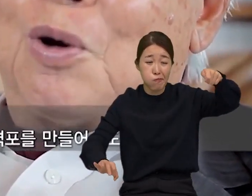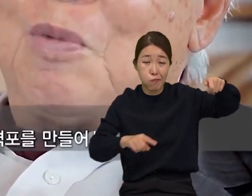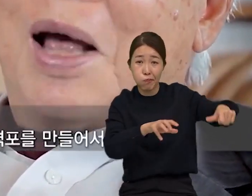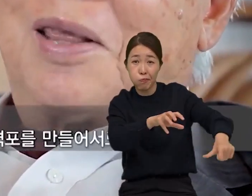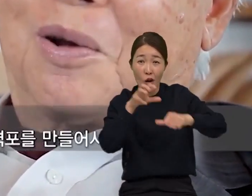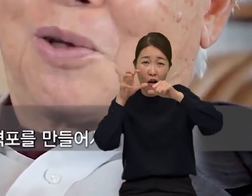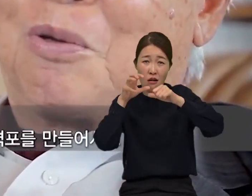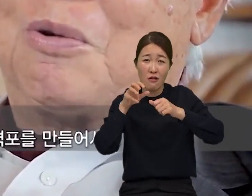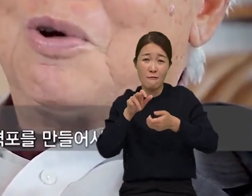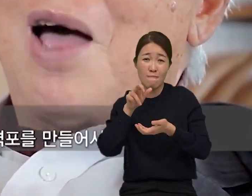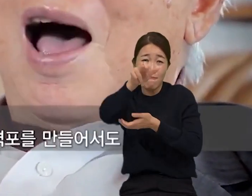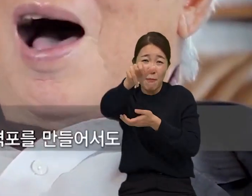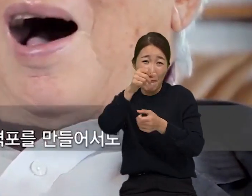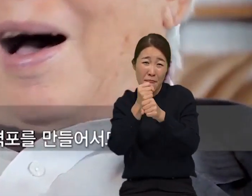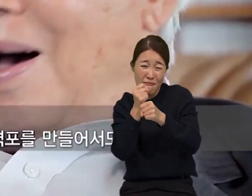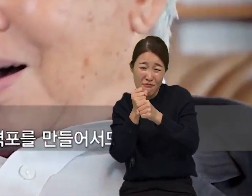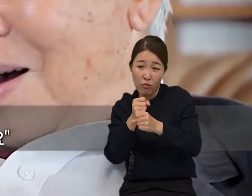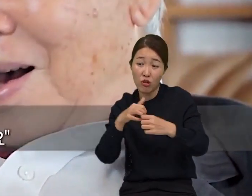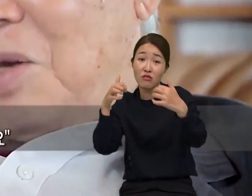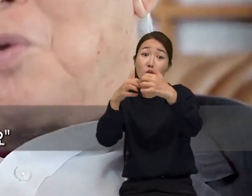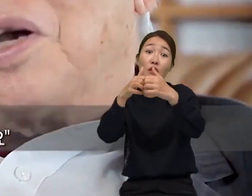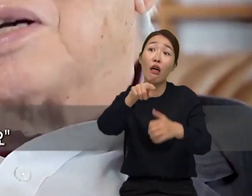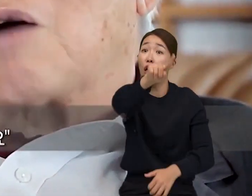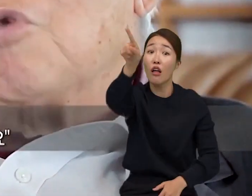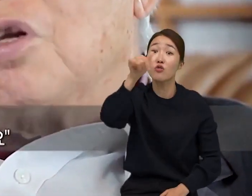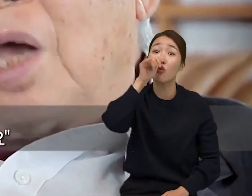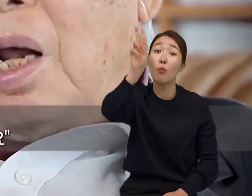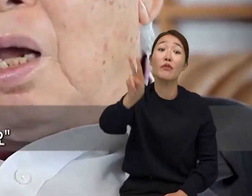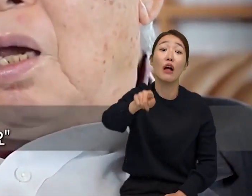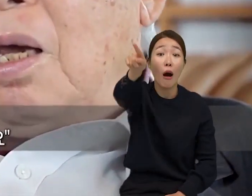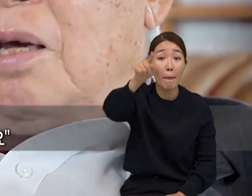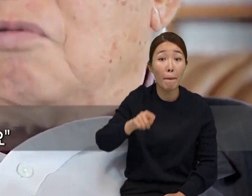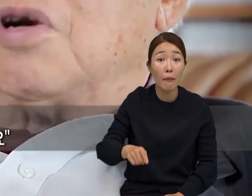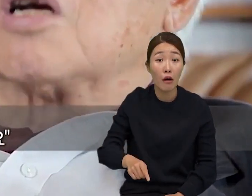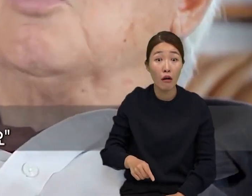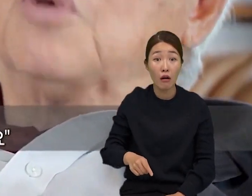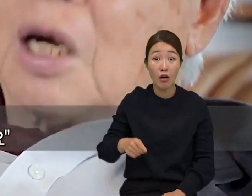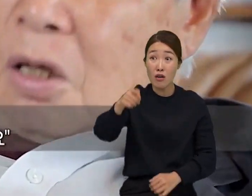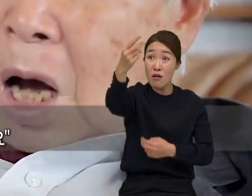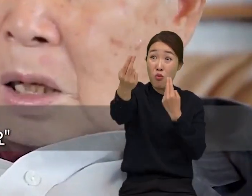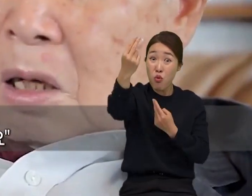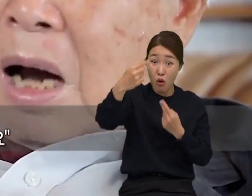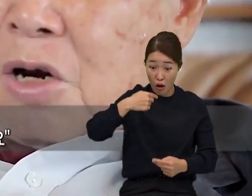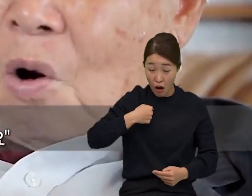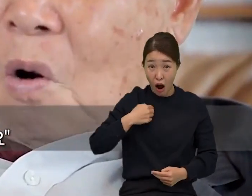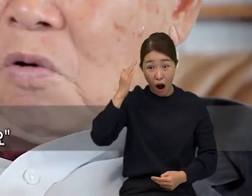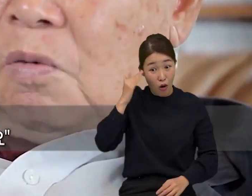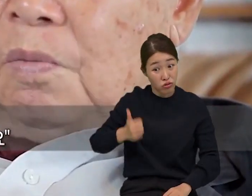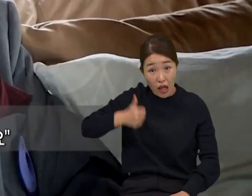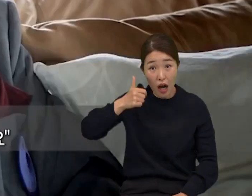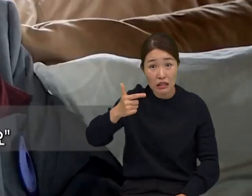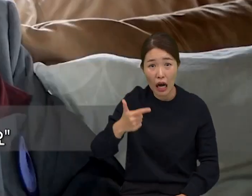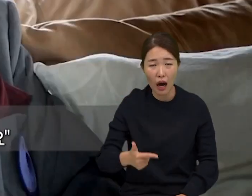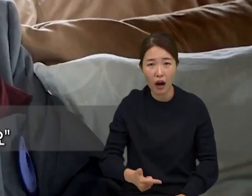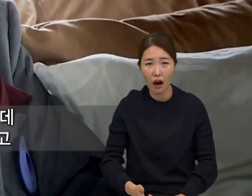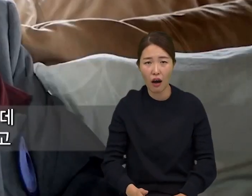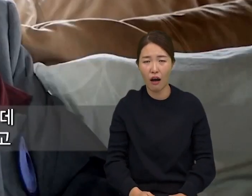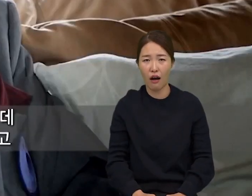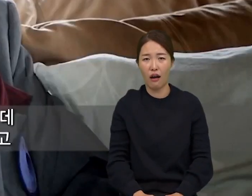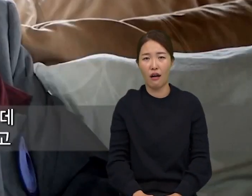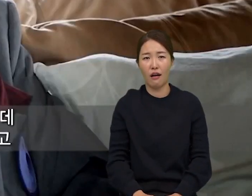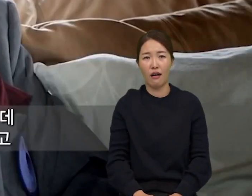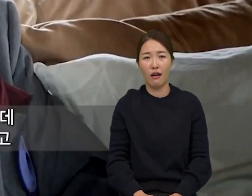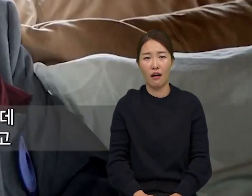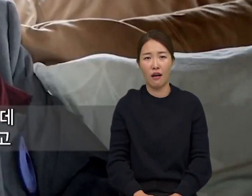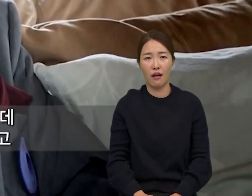박격포를 만들어서도 전쟁을 하고 있는데 우리는 그거보다는 나았을 거 아니오?